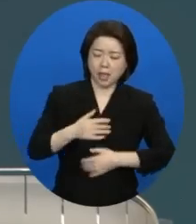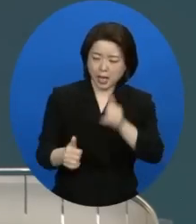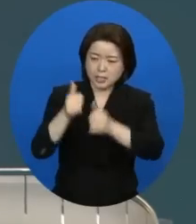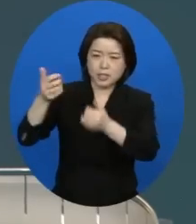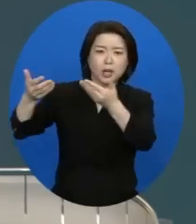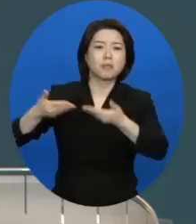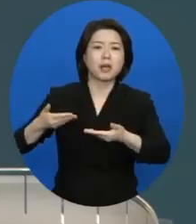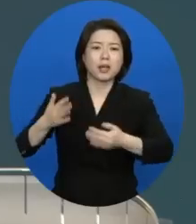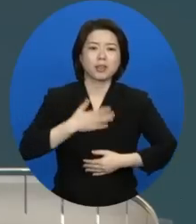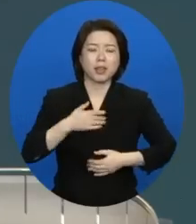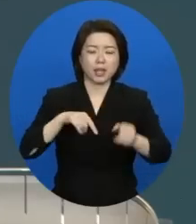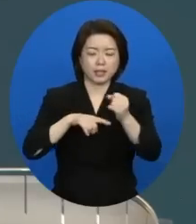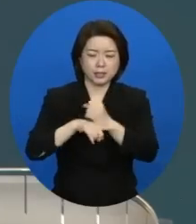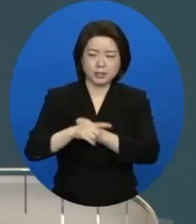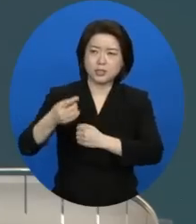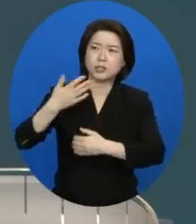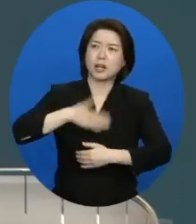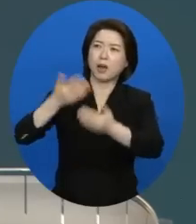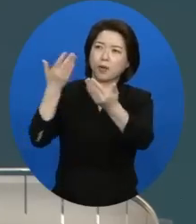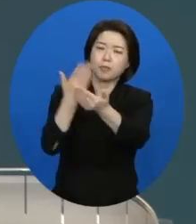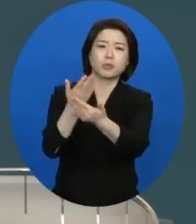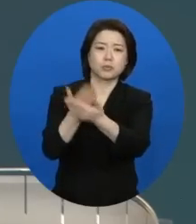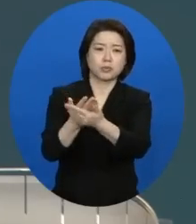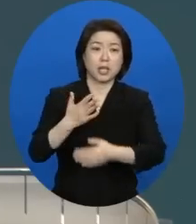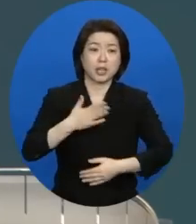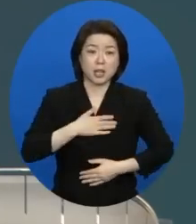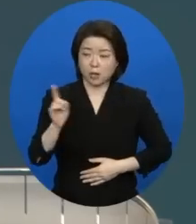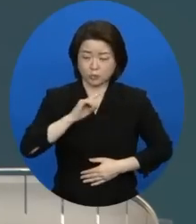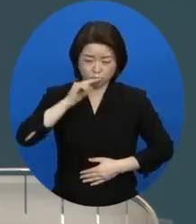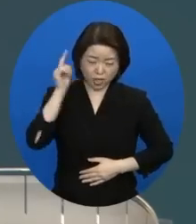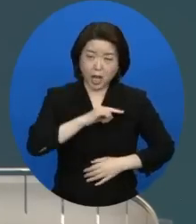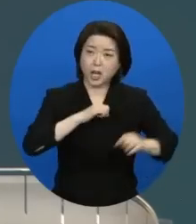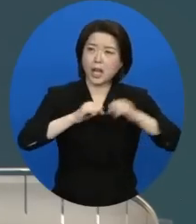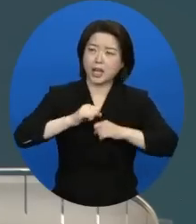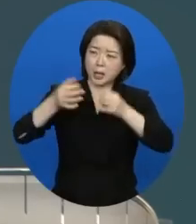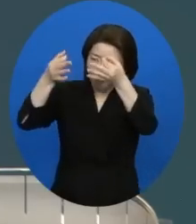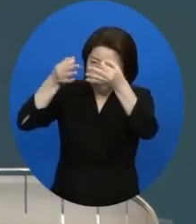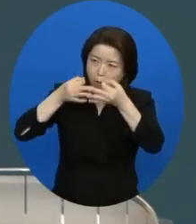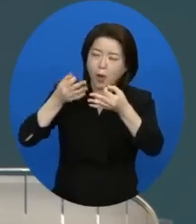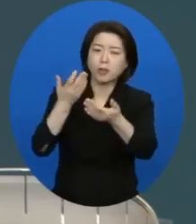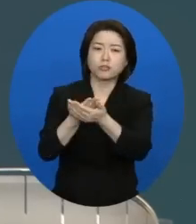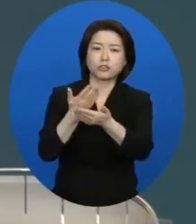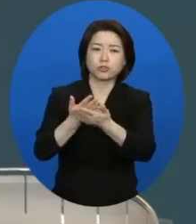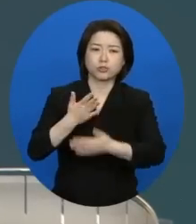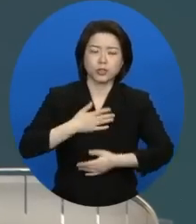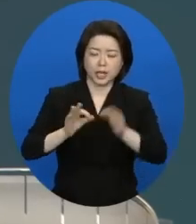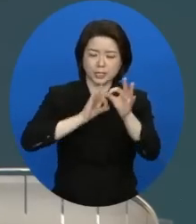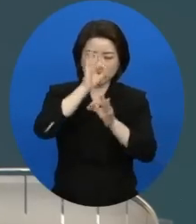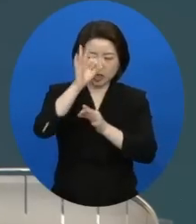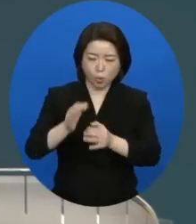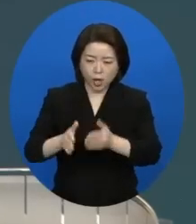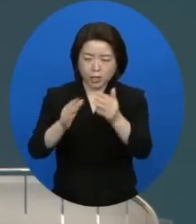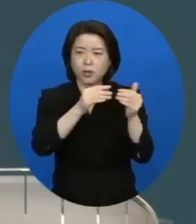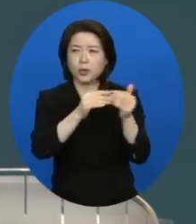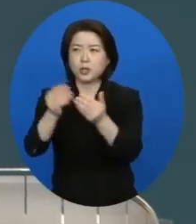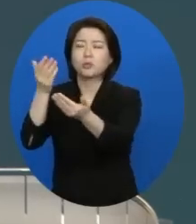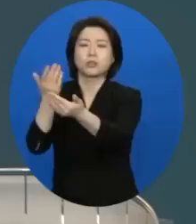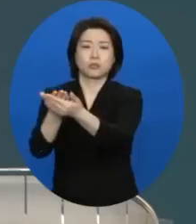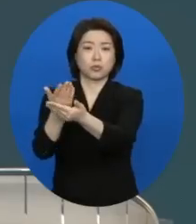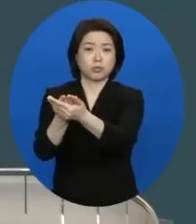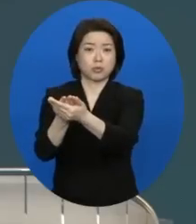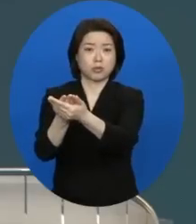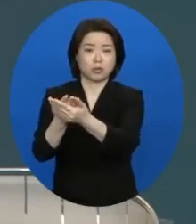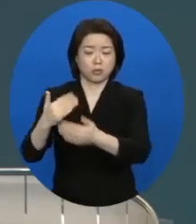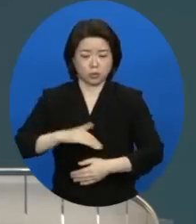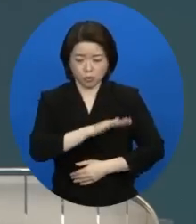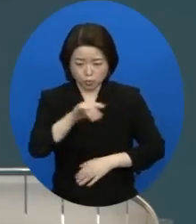시험하사 내 뜻을 아옵소서. 내게 무슨 악한 행위가 있나 보시고 나를 영원한 길로 인도하소서.